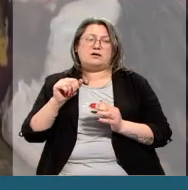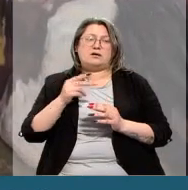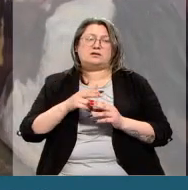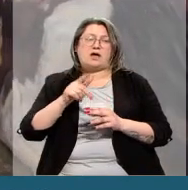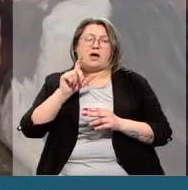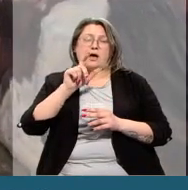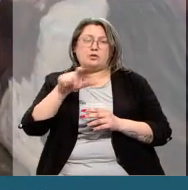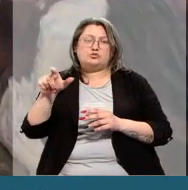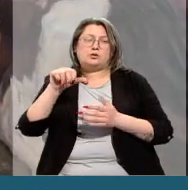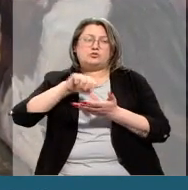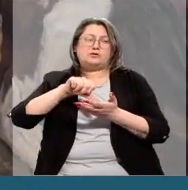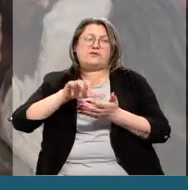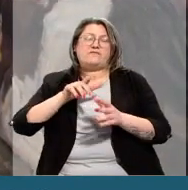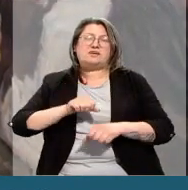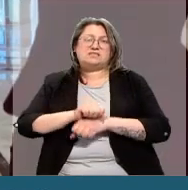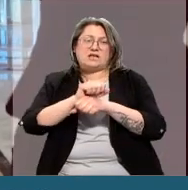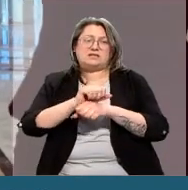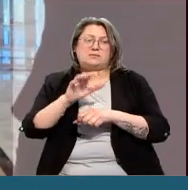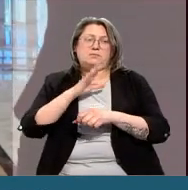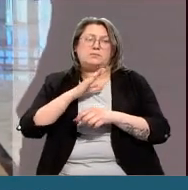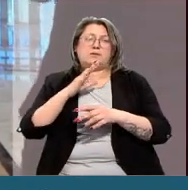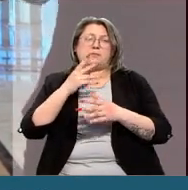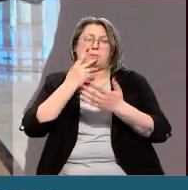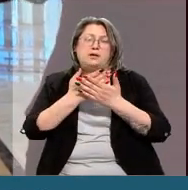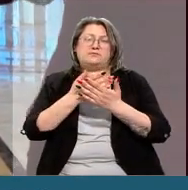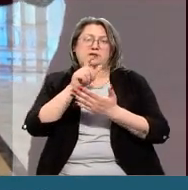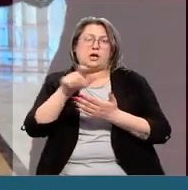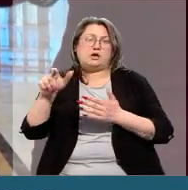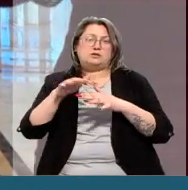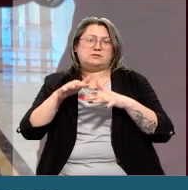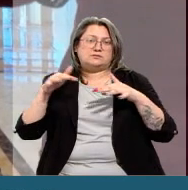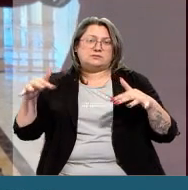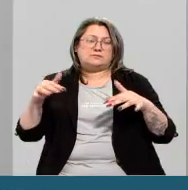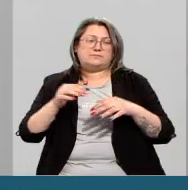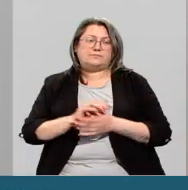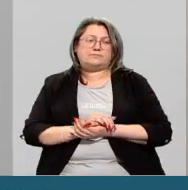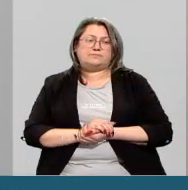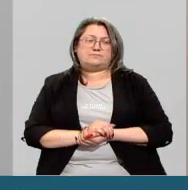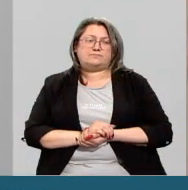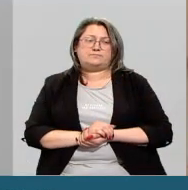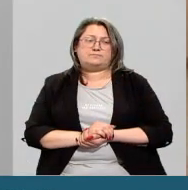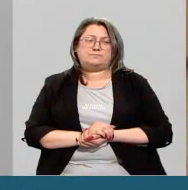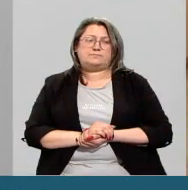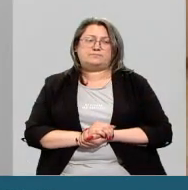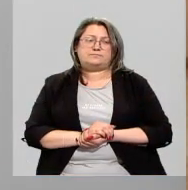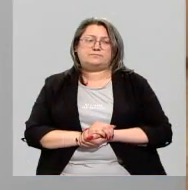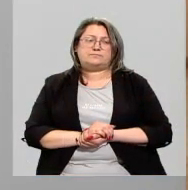қару жарақтары, мыңбасы болған Ыбырай Атамбековтің оқшантайы көрермен назарына ұсынылған. Батпақ қара